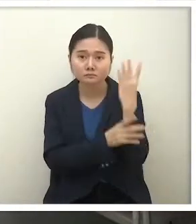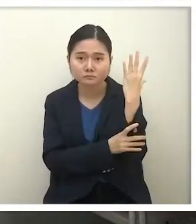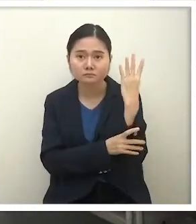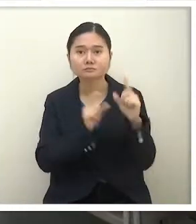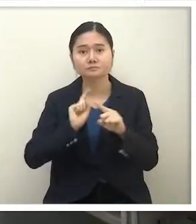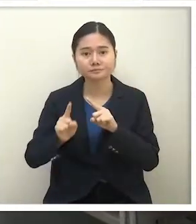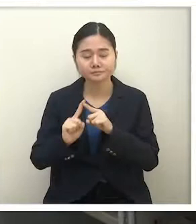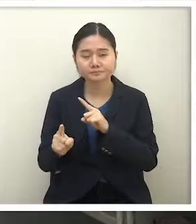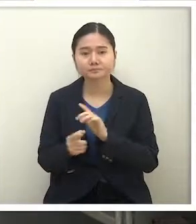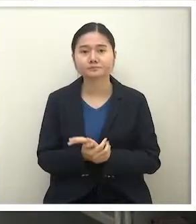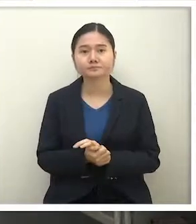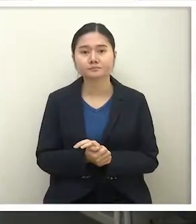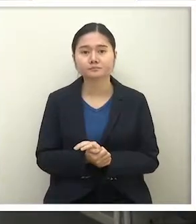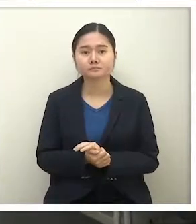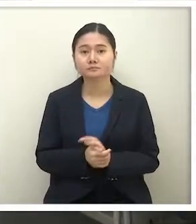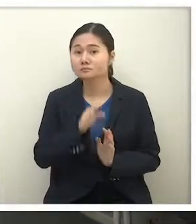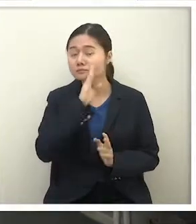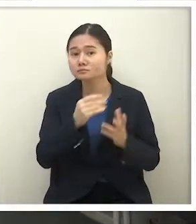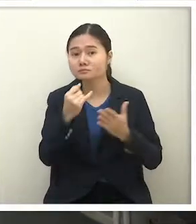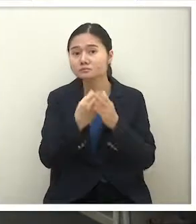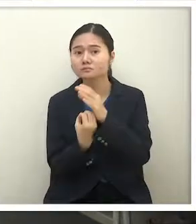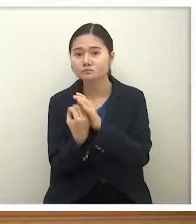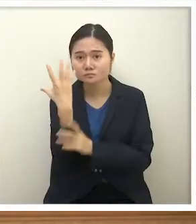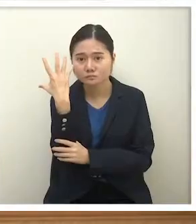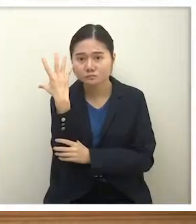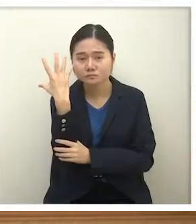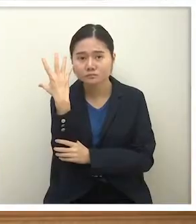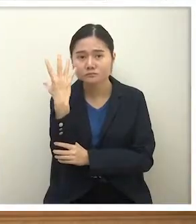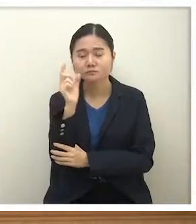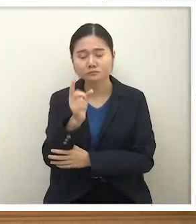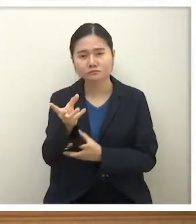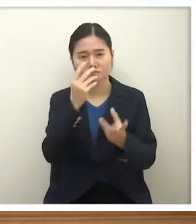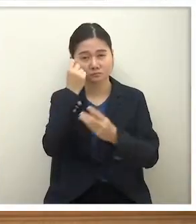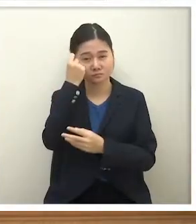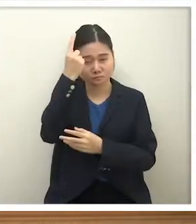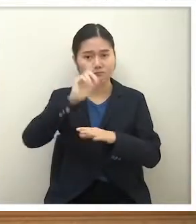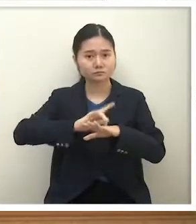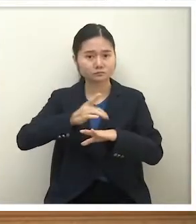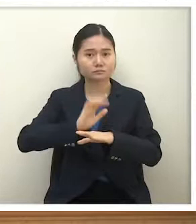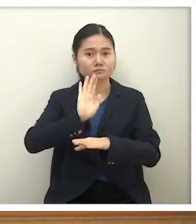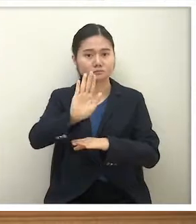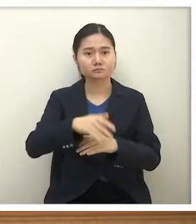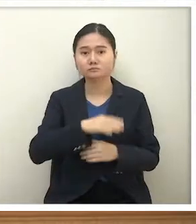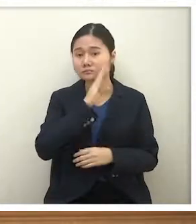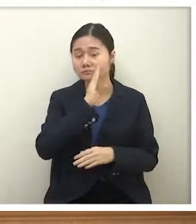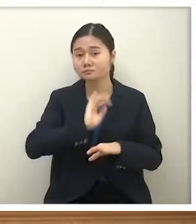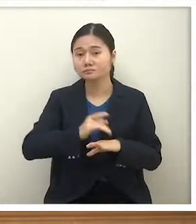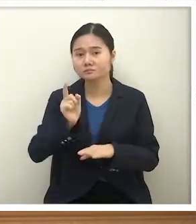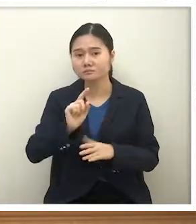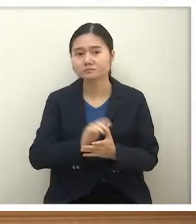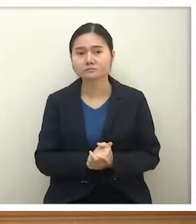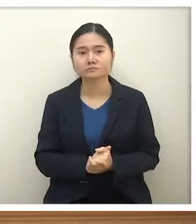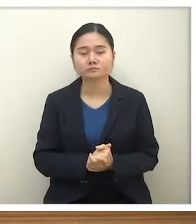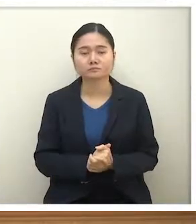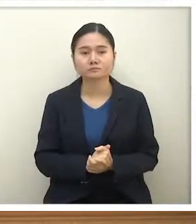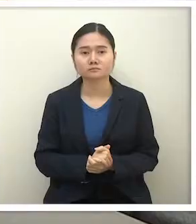เนี่ย เวลาเราจะวาดต้นไม้นะครับเราต้องเข้าใจธรรมชาติเขานิดหนึ่งเนาะธรรมชาติก็คือต้นไม้เนี่